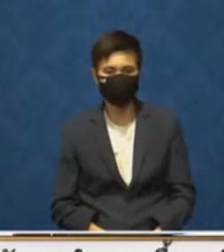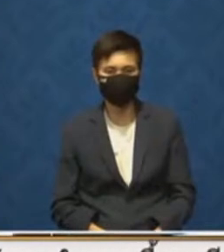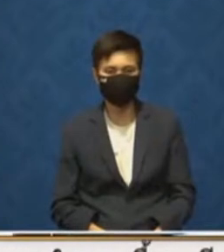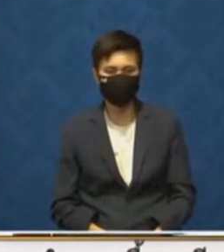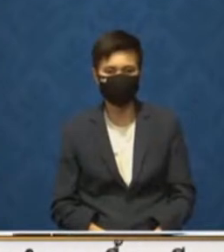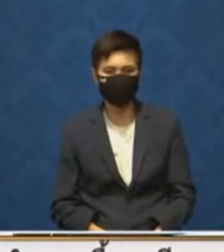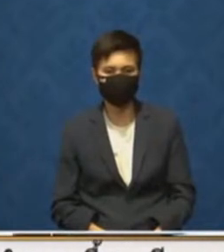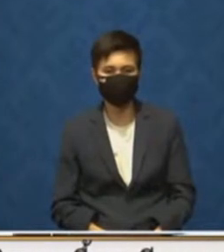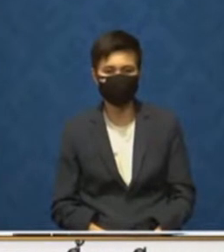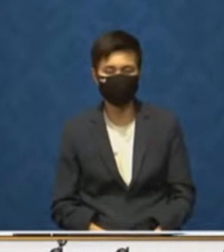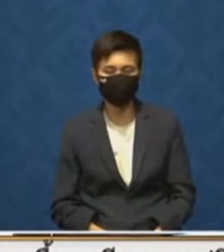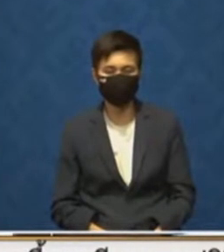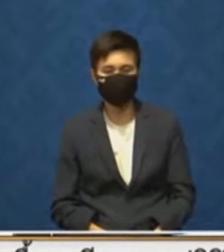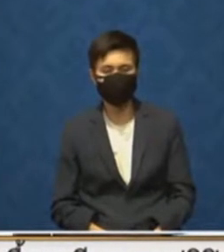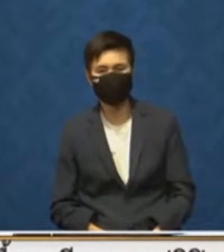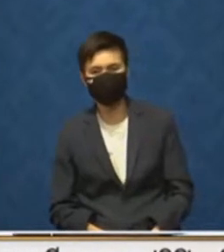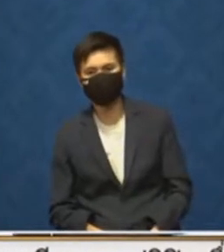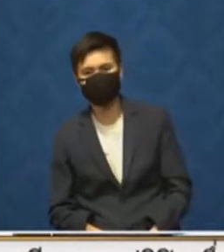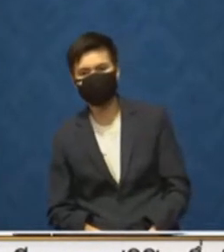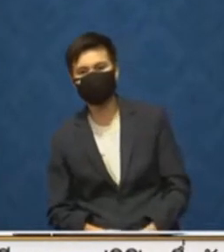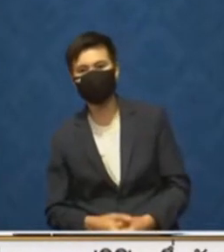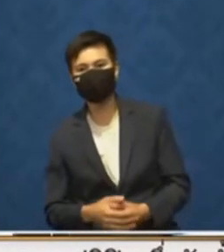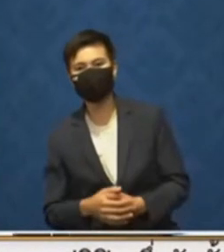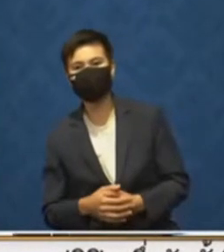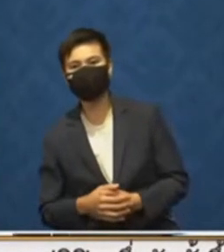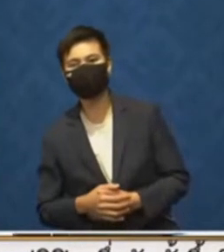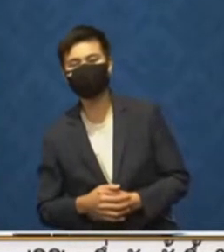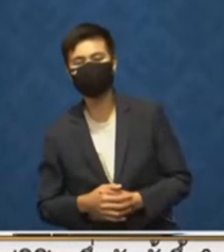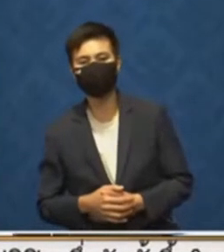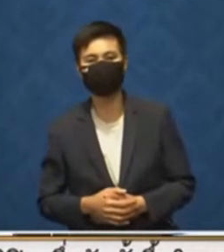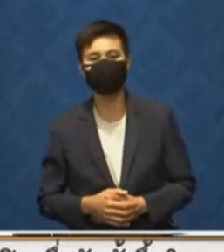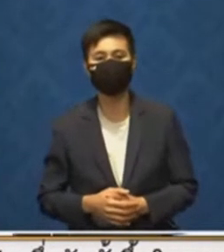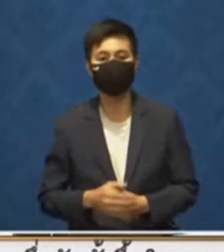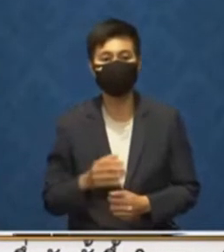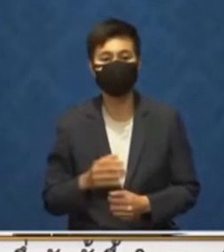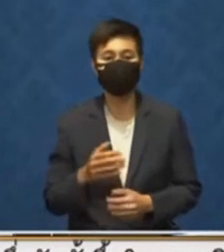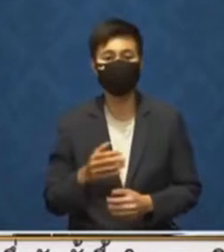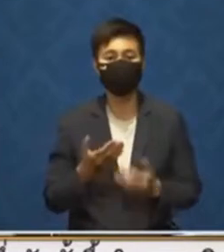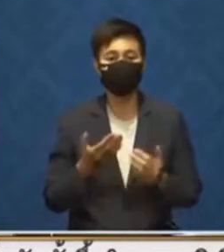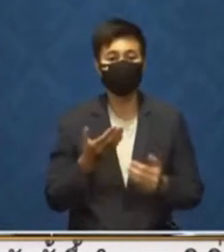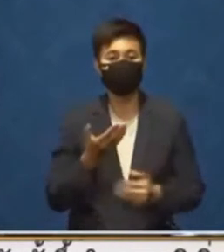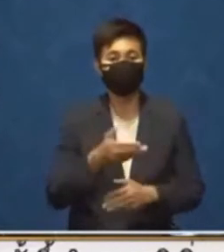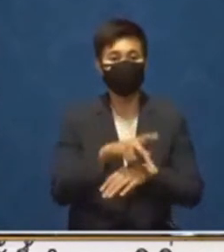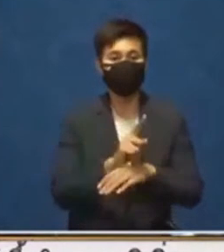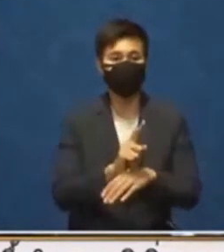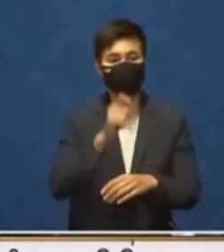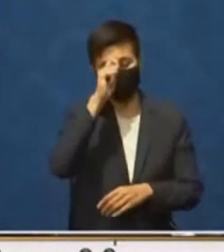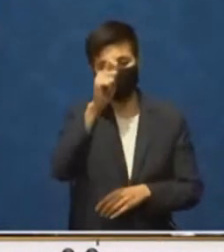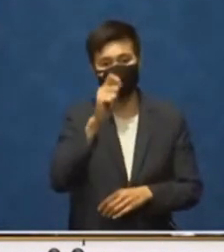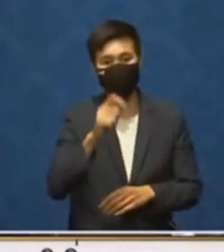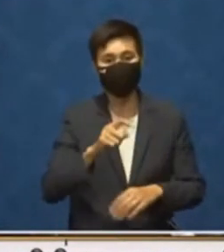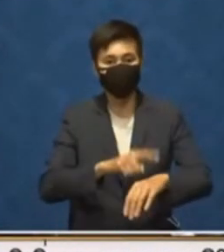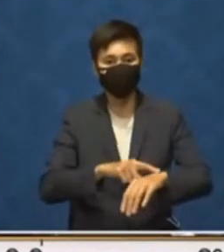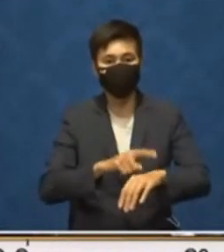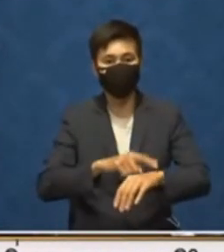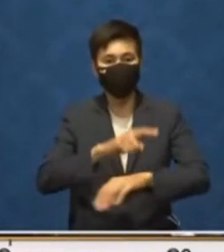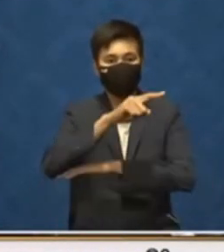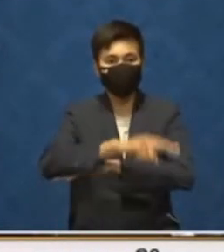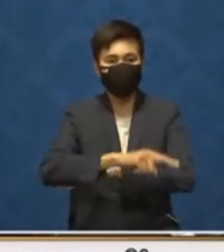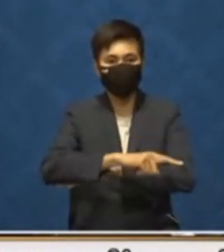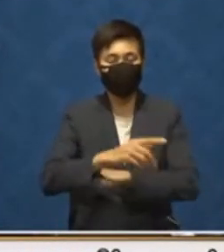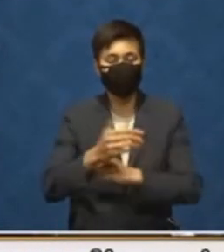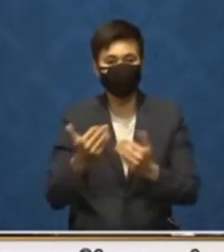ท่านประธานที่เกาะเริ่มครับช่วง13:00นกว่าเป็นช่วงเวลาม่วง